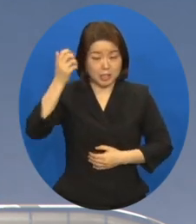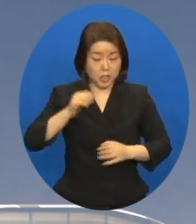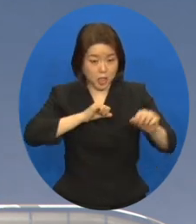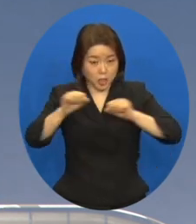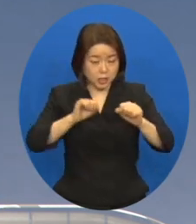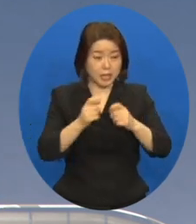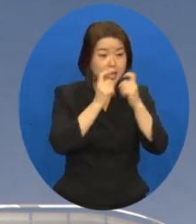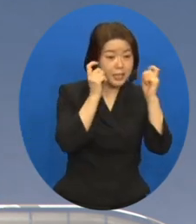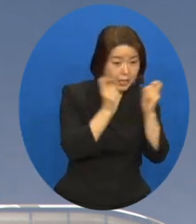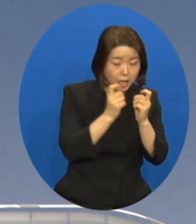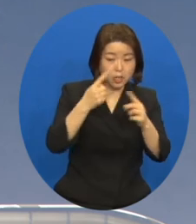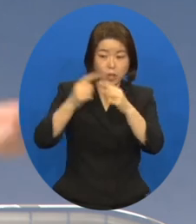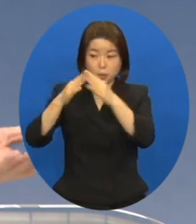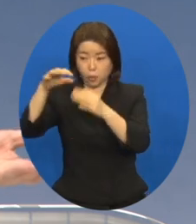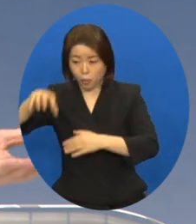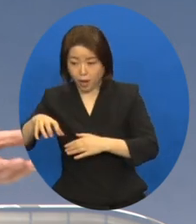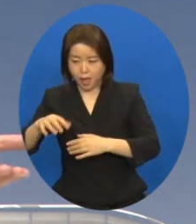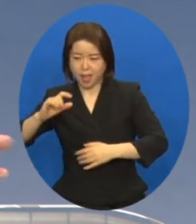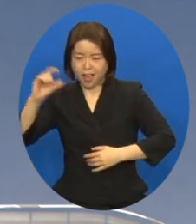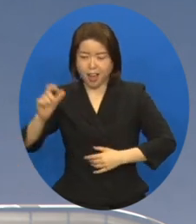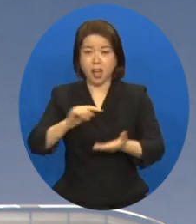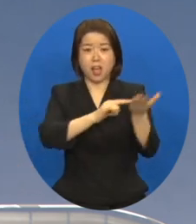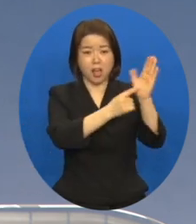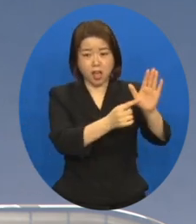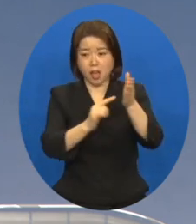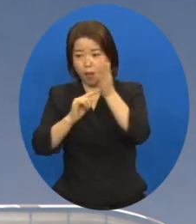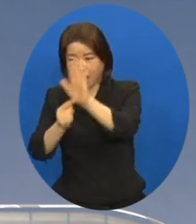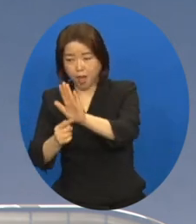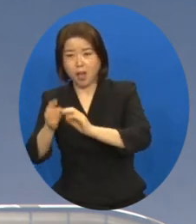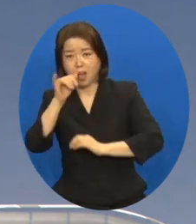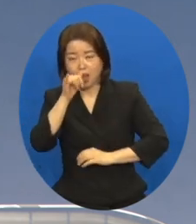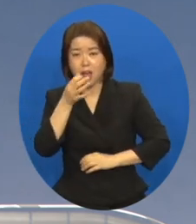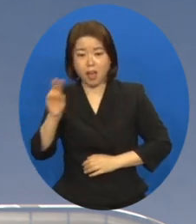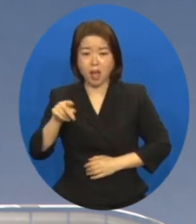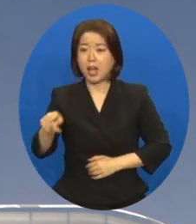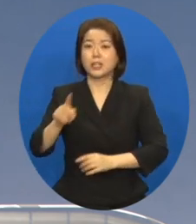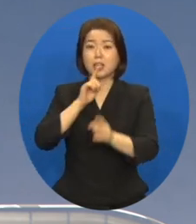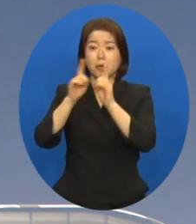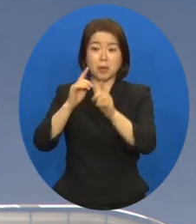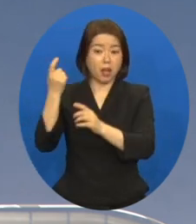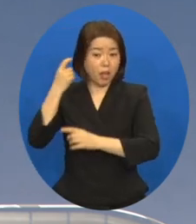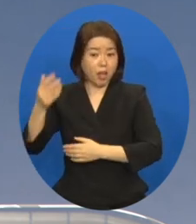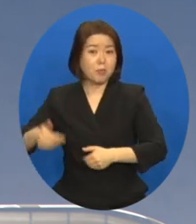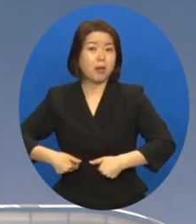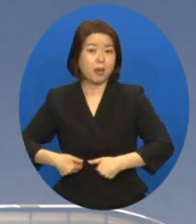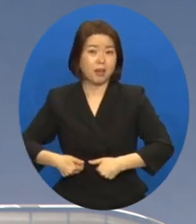개인적으로나 교회 안에서 강하게 나타나야 이 말씀도 듣는 거죠.